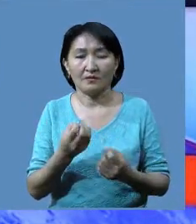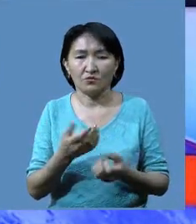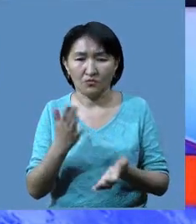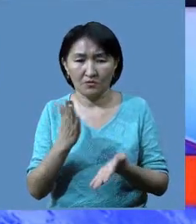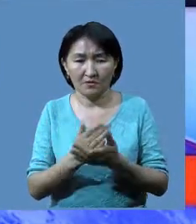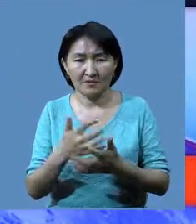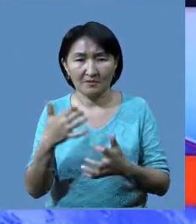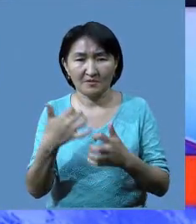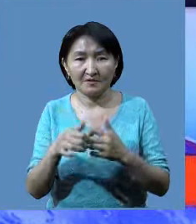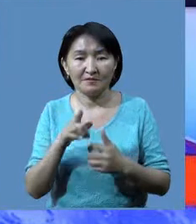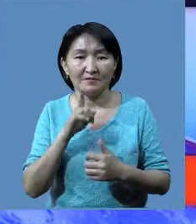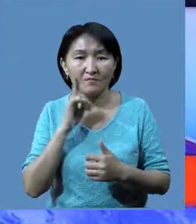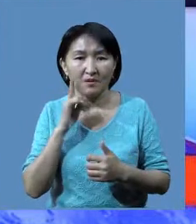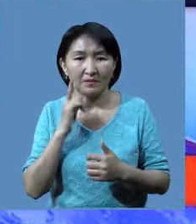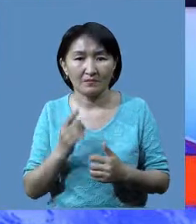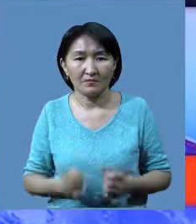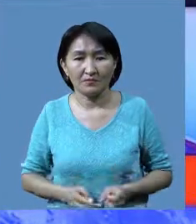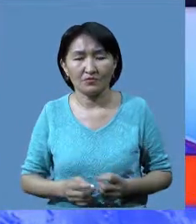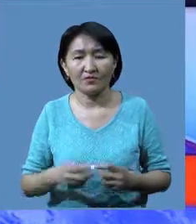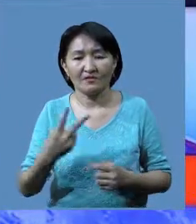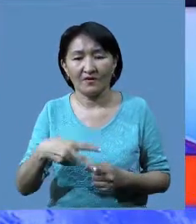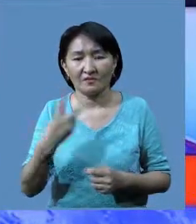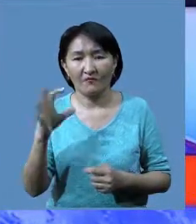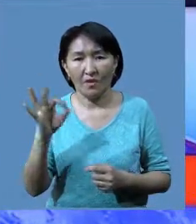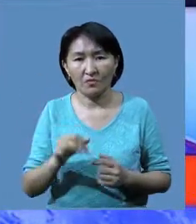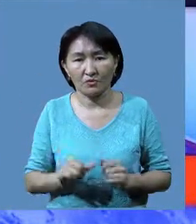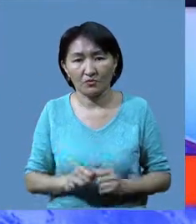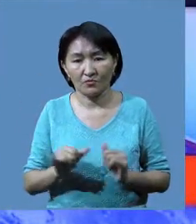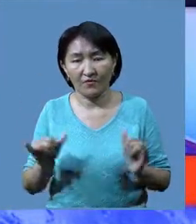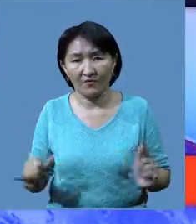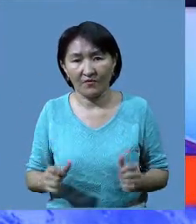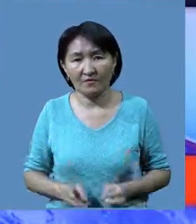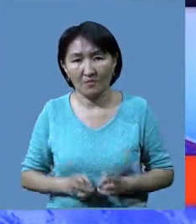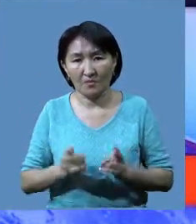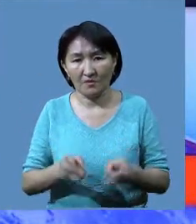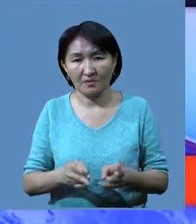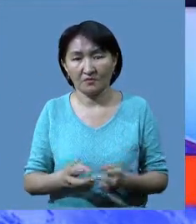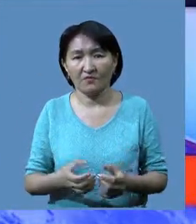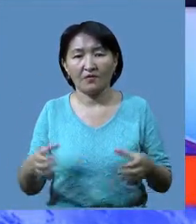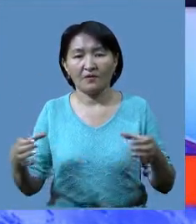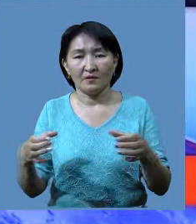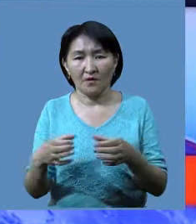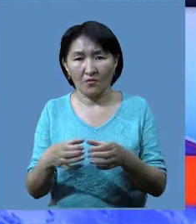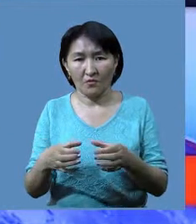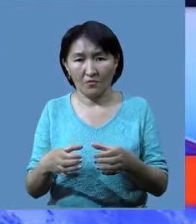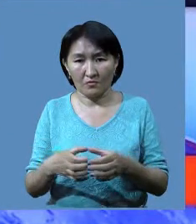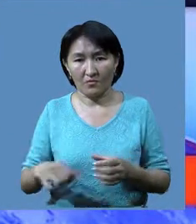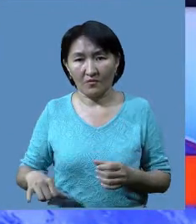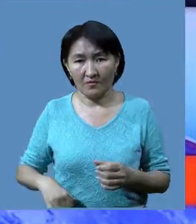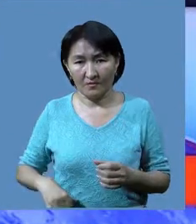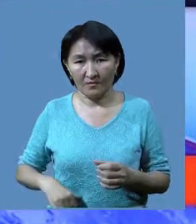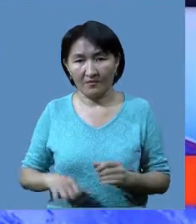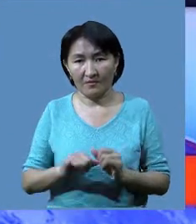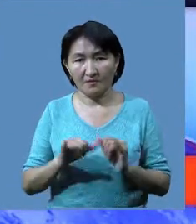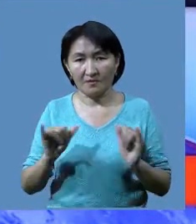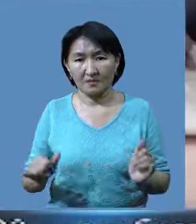Бұл мәліметтер қалалық қоғамдық кеңес отырысында белгілі болды. Одан бөлек, жасөспірімдермен жасалған құқық бұзушылық саны да көңіл